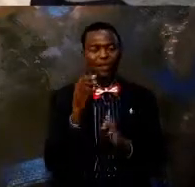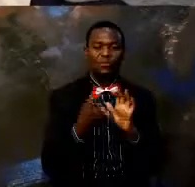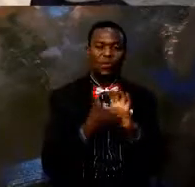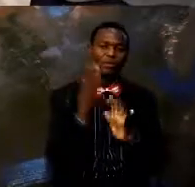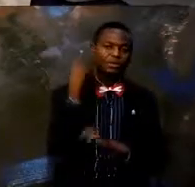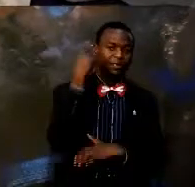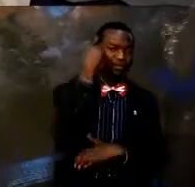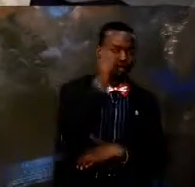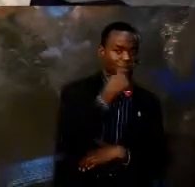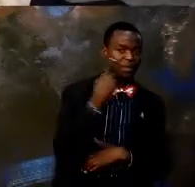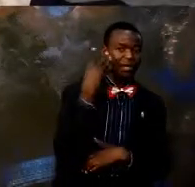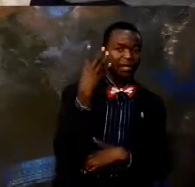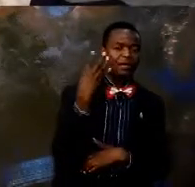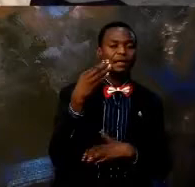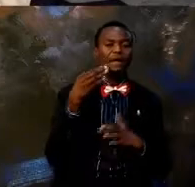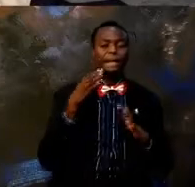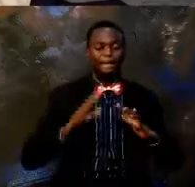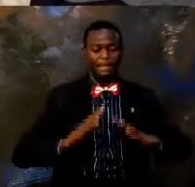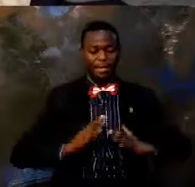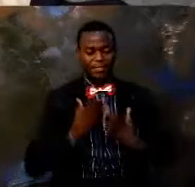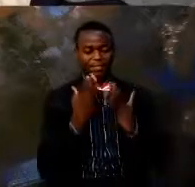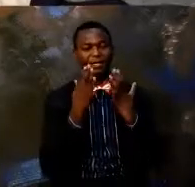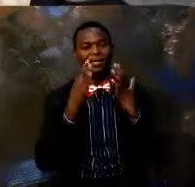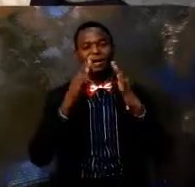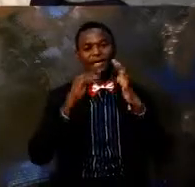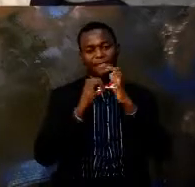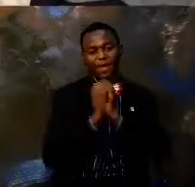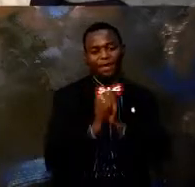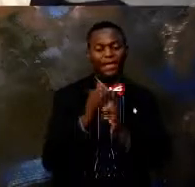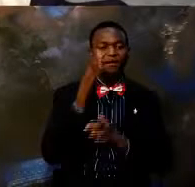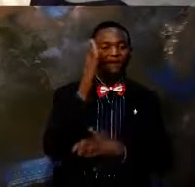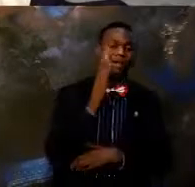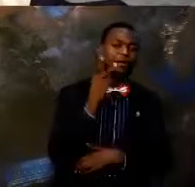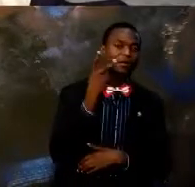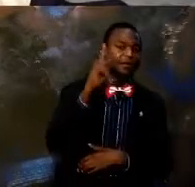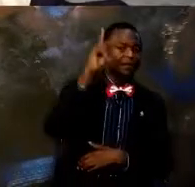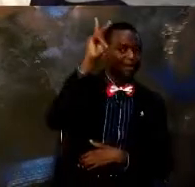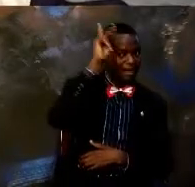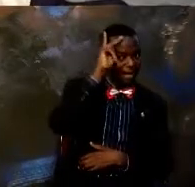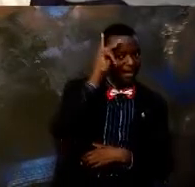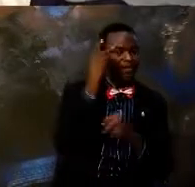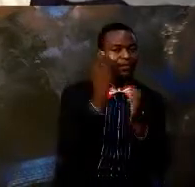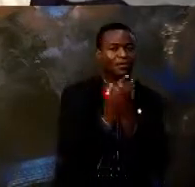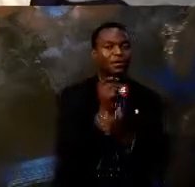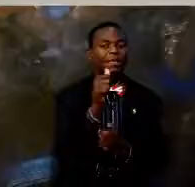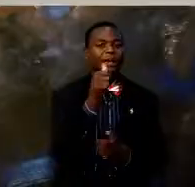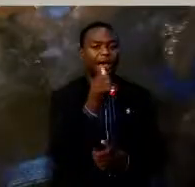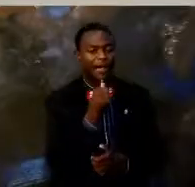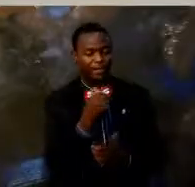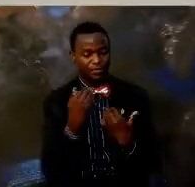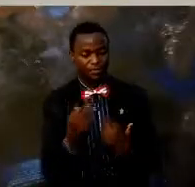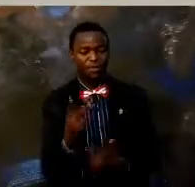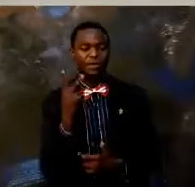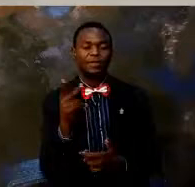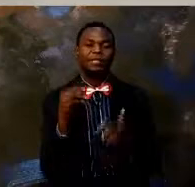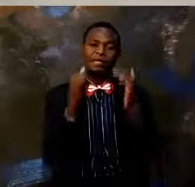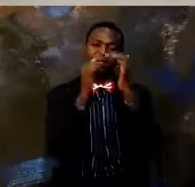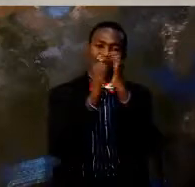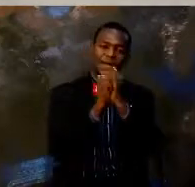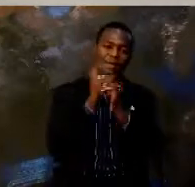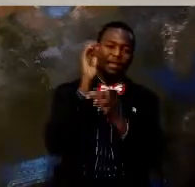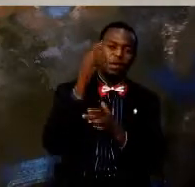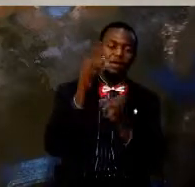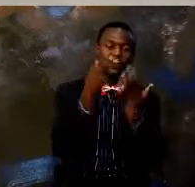na mstari wa 4, maisha ya ibada ya vijana wawili wa kwanza, Kaini mtoto wa kwanza, Habiri mtoto wa pili. Ibada yao,